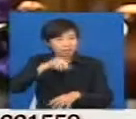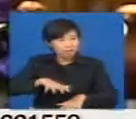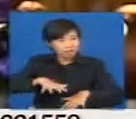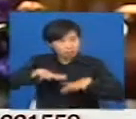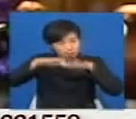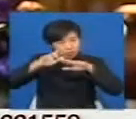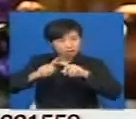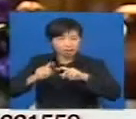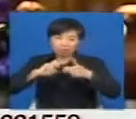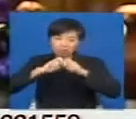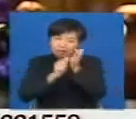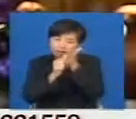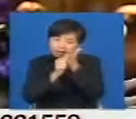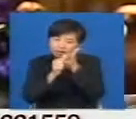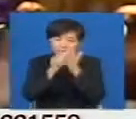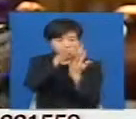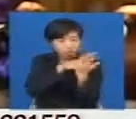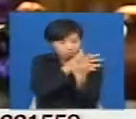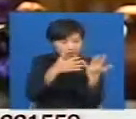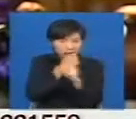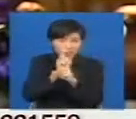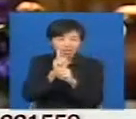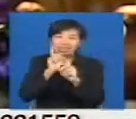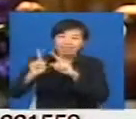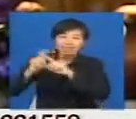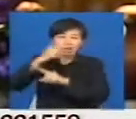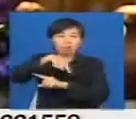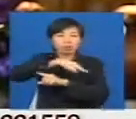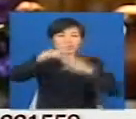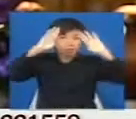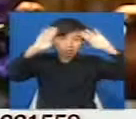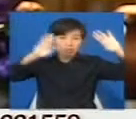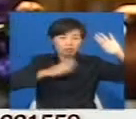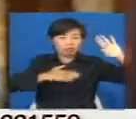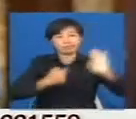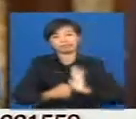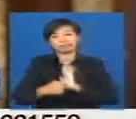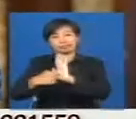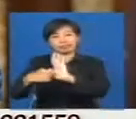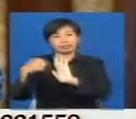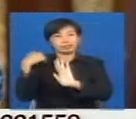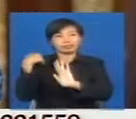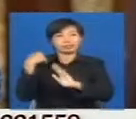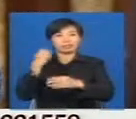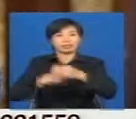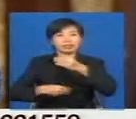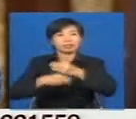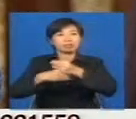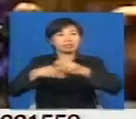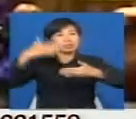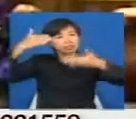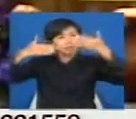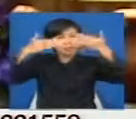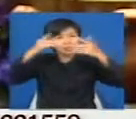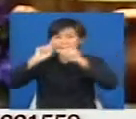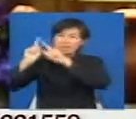จะแก้ไขอย่างไรอันนี้ก็เป็นประสบการณ์ที่เรานำมาแสดงด้วย ครับ เพิ่มเติมด้วยนิทรรศการของอีกห